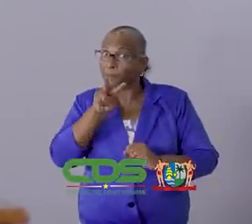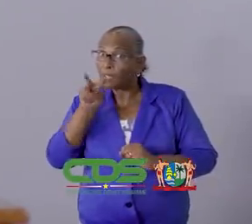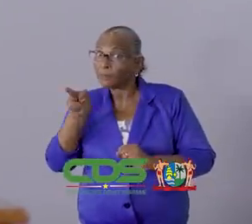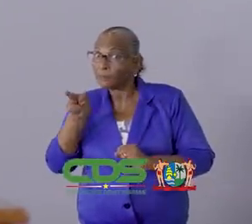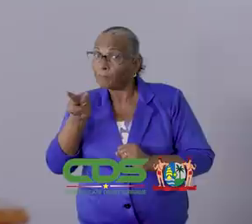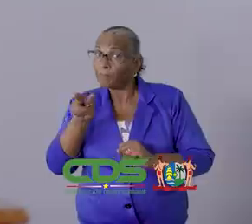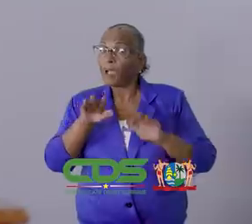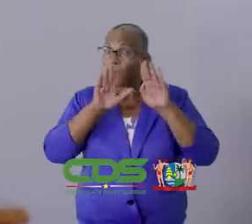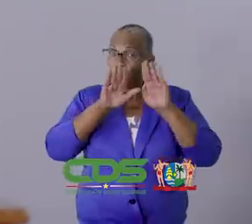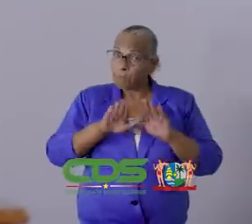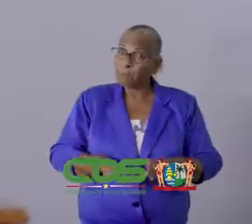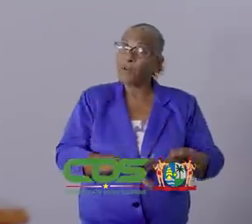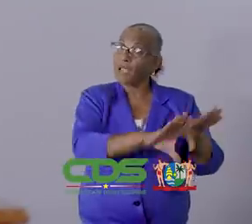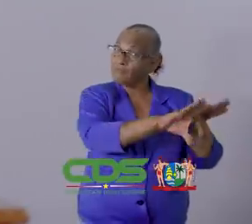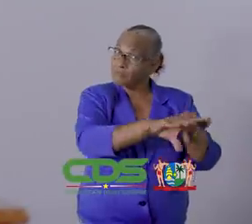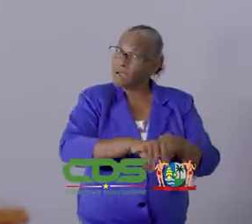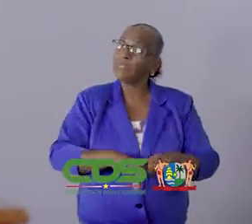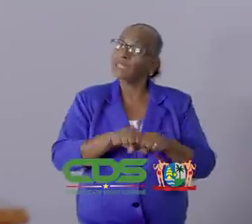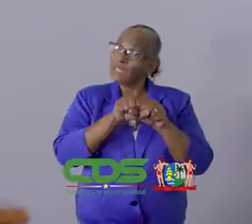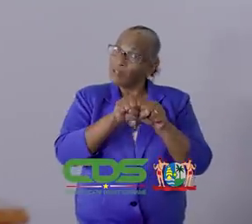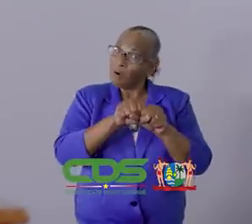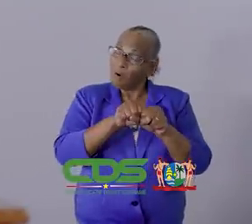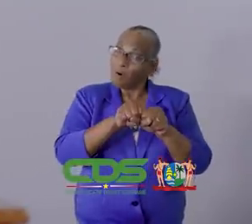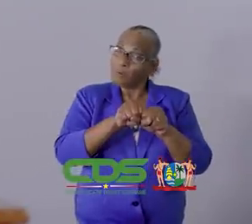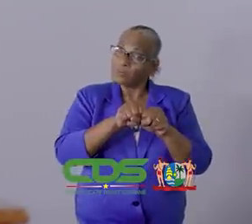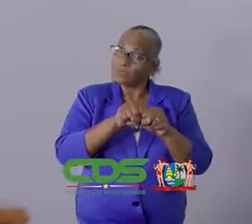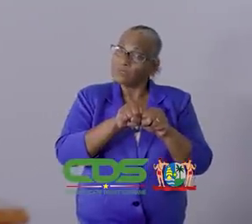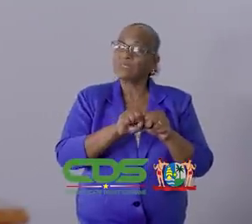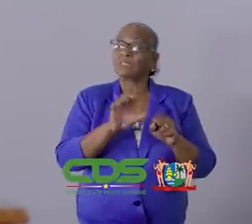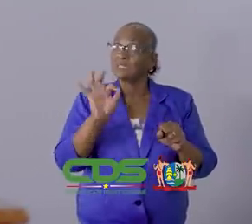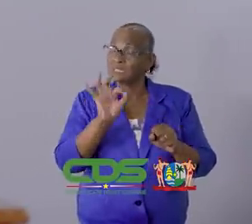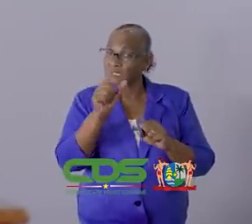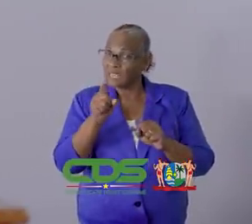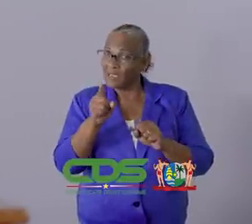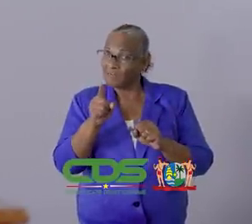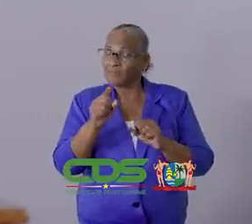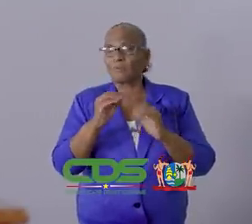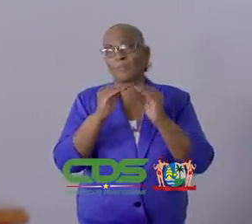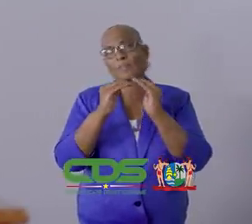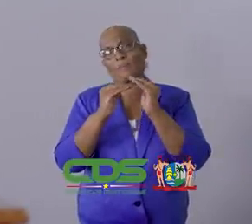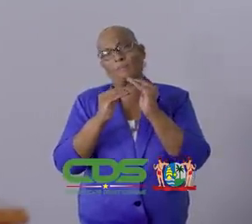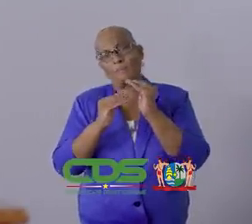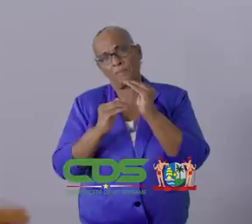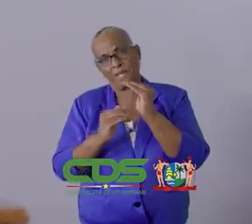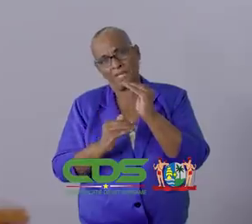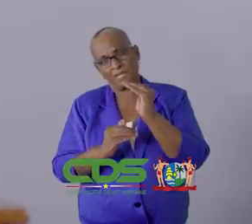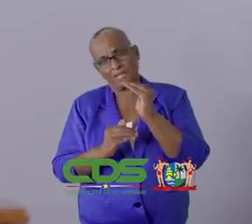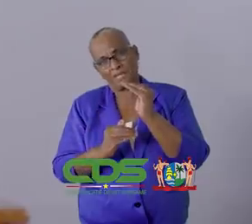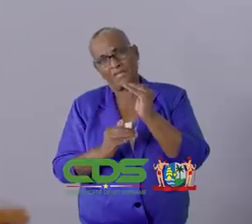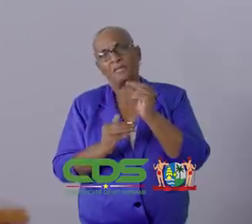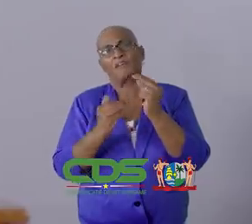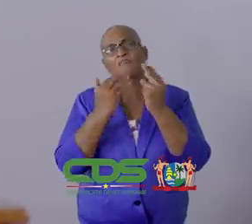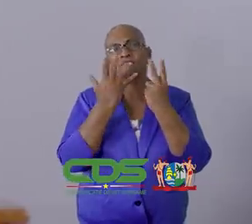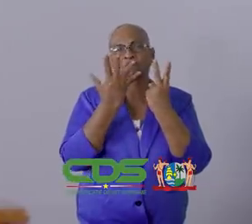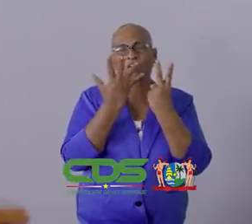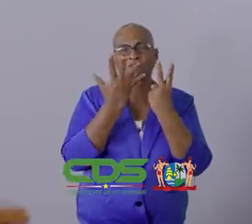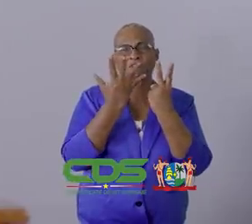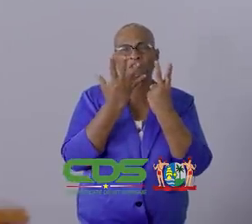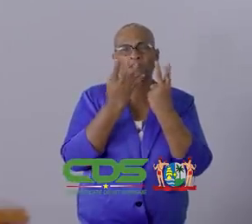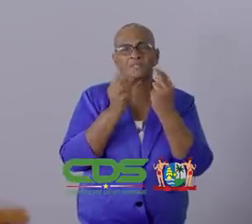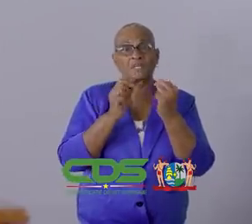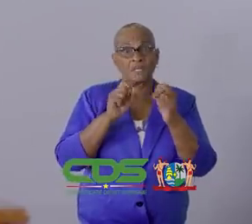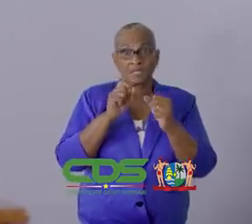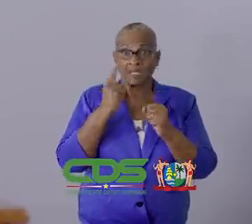waakzaam. Blijft u zich aan de regels houden. Het richtcijfer is minder dan 25